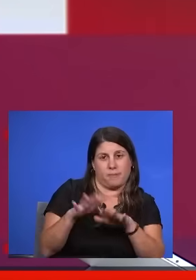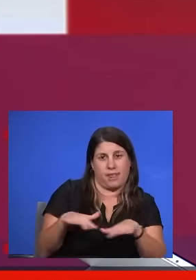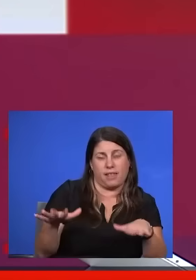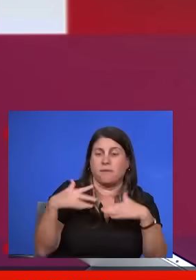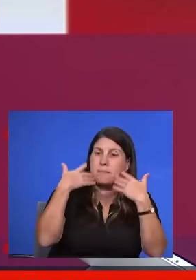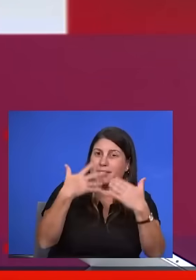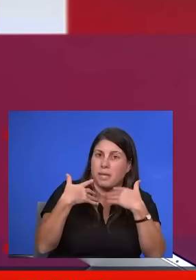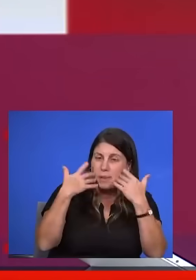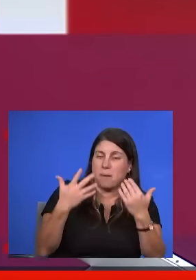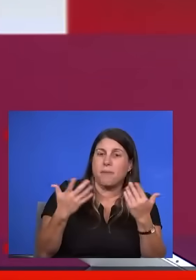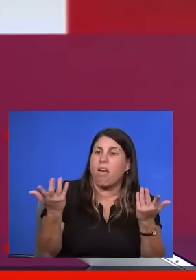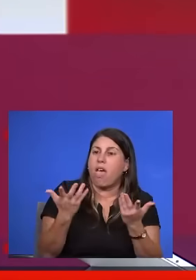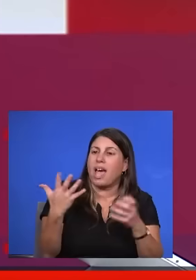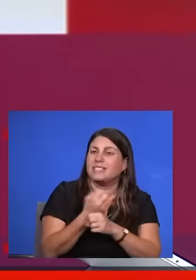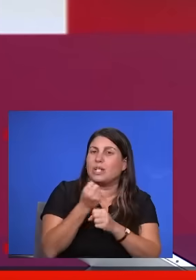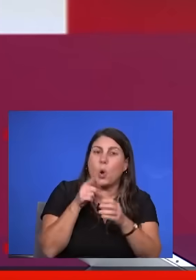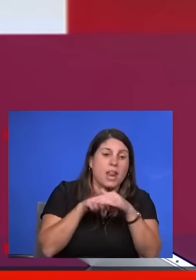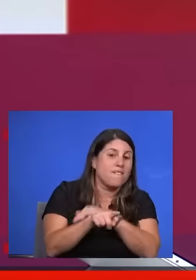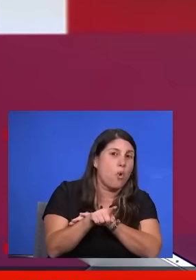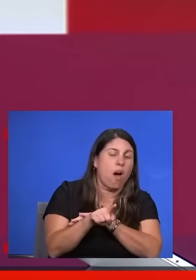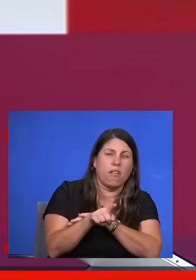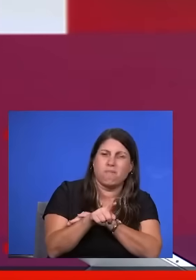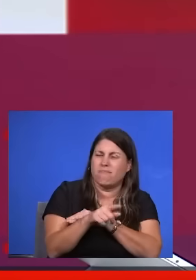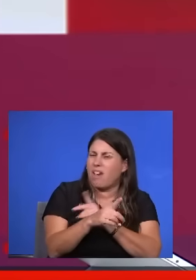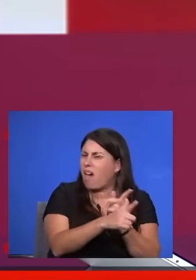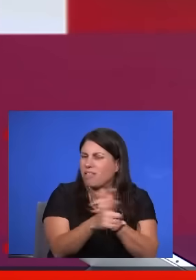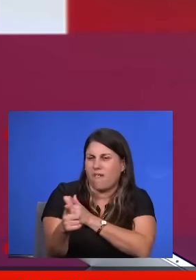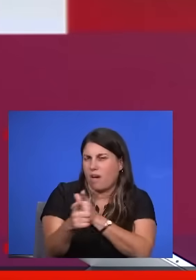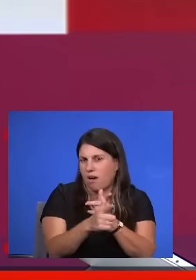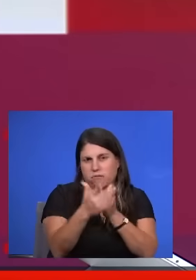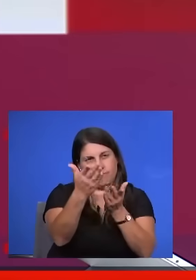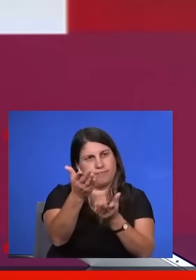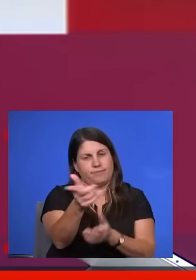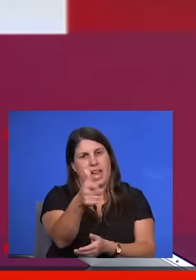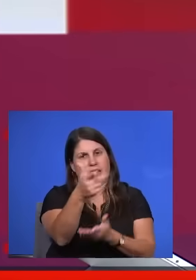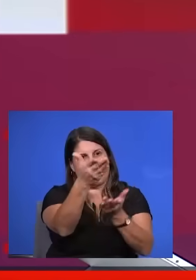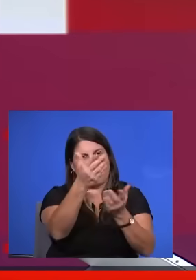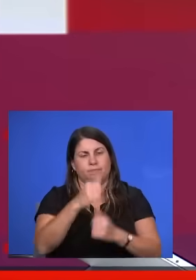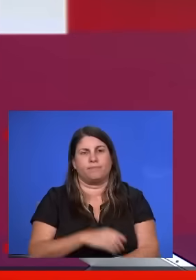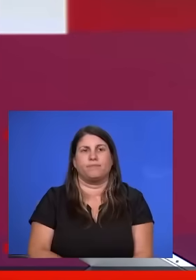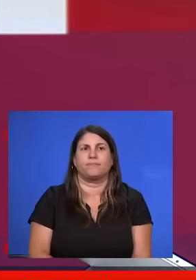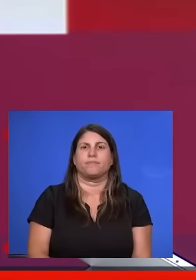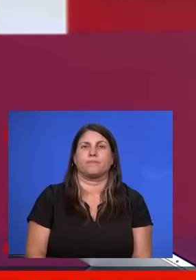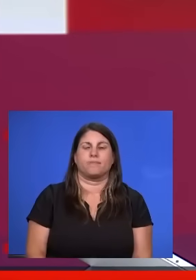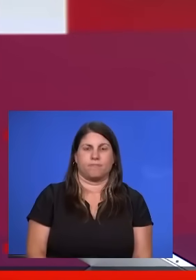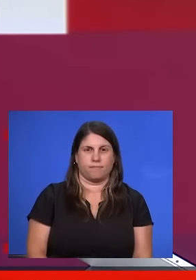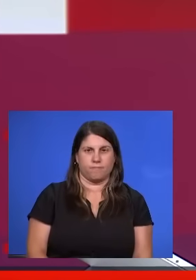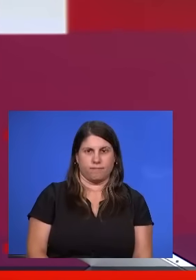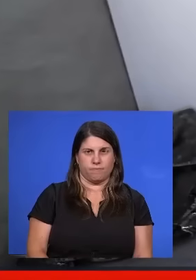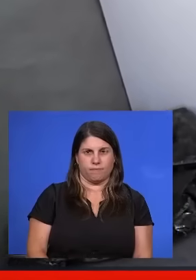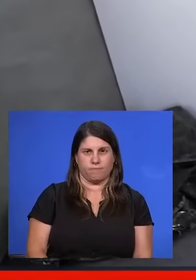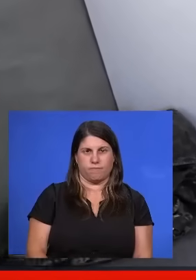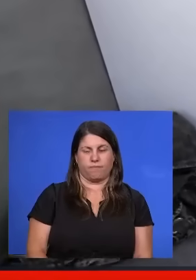איך הצליחו לברוח מהטבח. הכתבה של יפעת גליק ושני ויצמן, רמי סיגאווי צילם, המקליט קובי שמר.